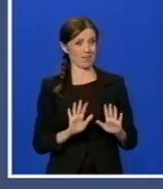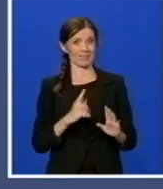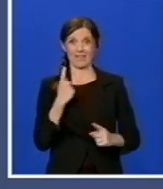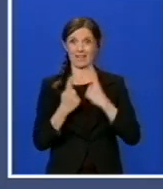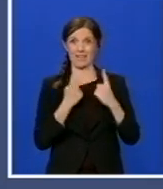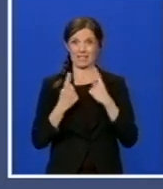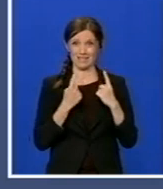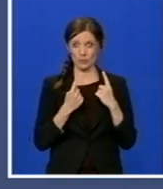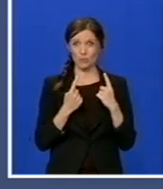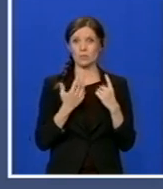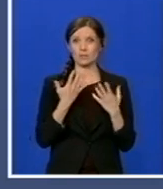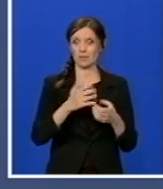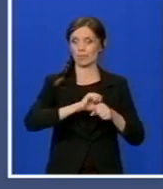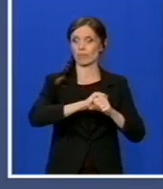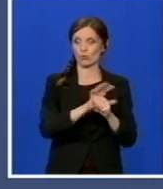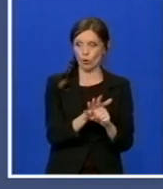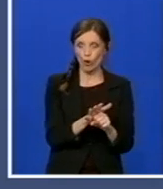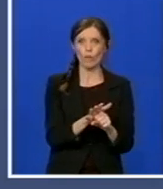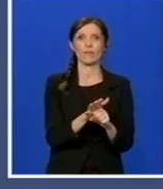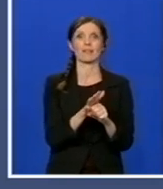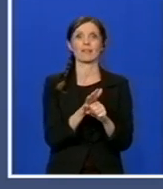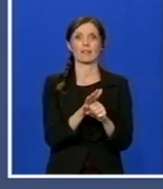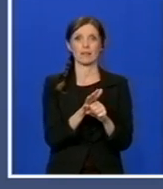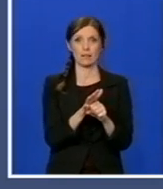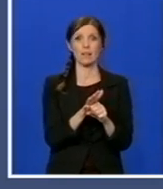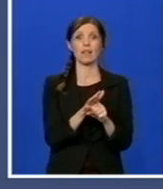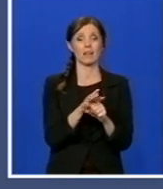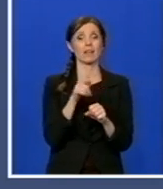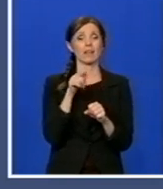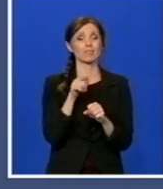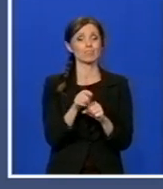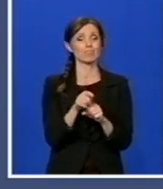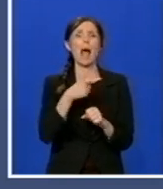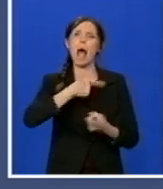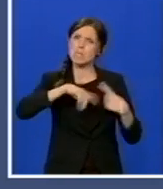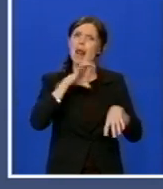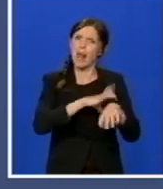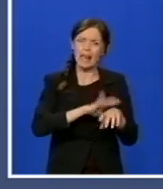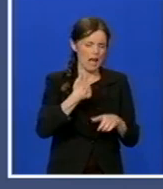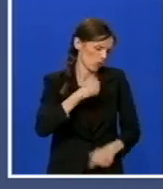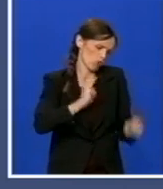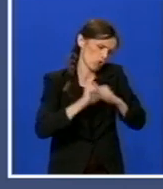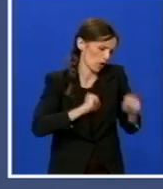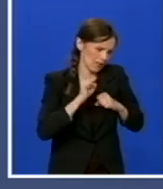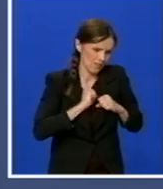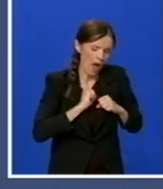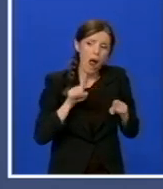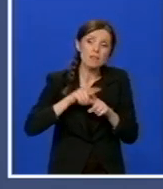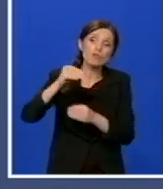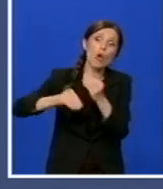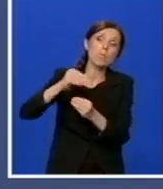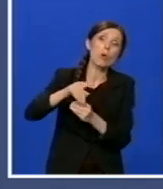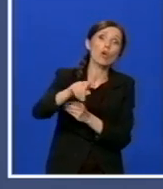COVID-19 infekcije i naše porodice, porodice zdravstvenih radnika. Pismo mi je poslala